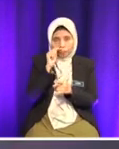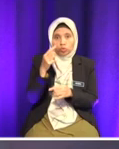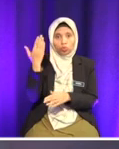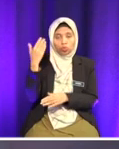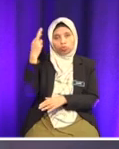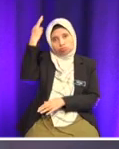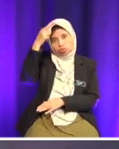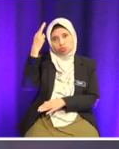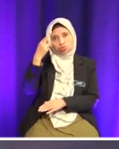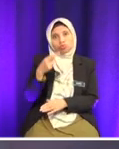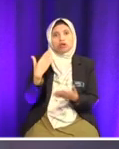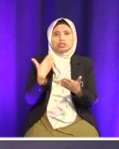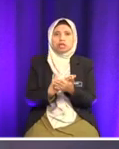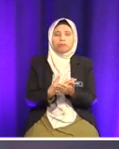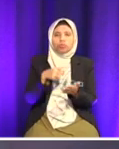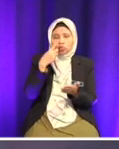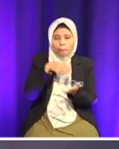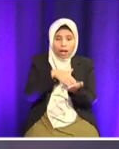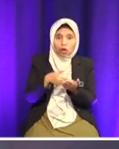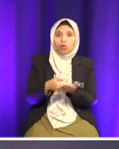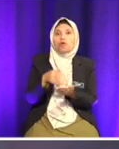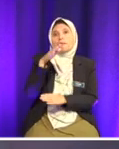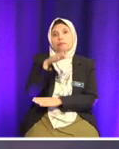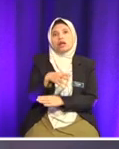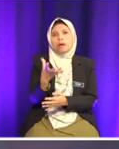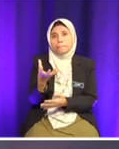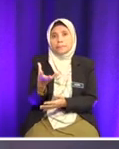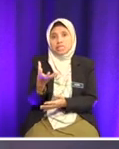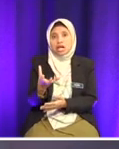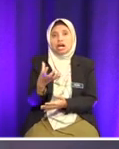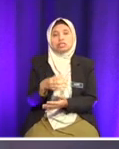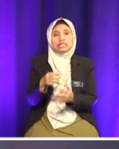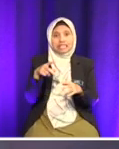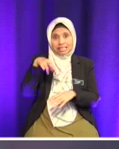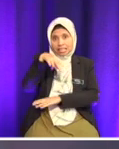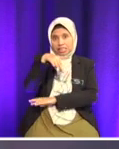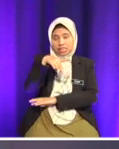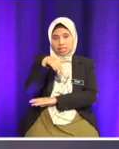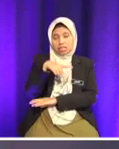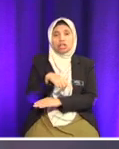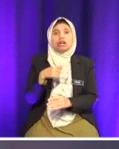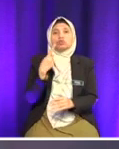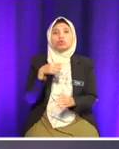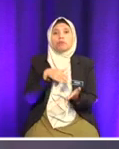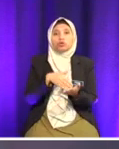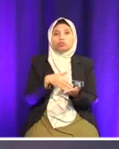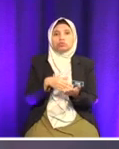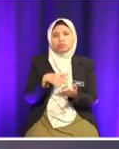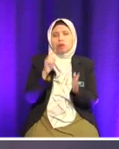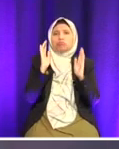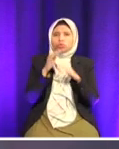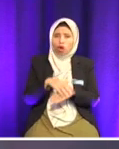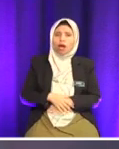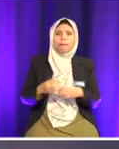sampai bengkak kaki bangun untuk qiyamul Lail kita ini sebagai manusia biasa sebagai penis sebagai umat Nabi